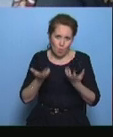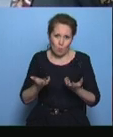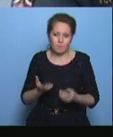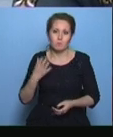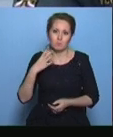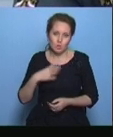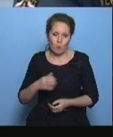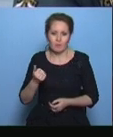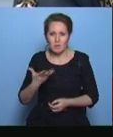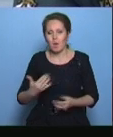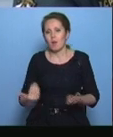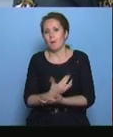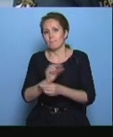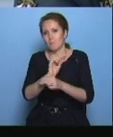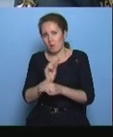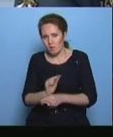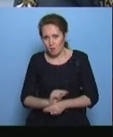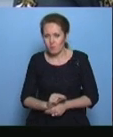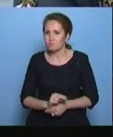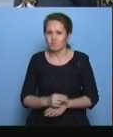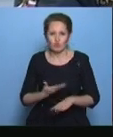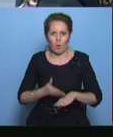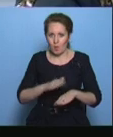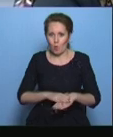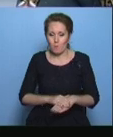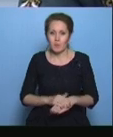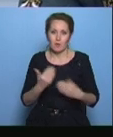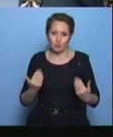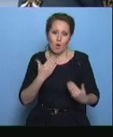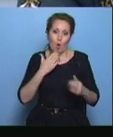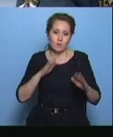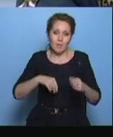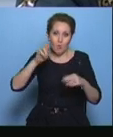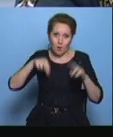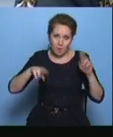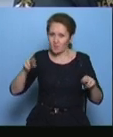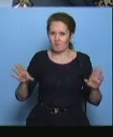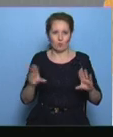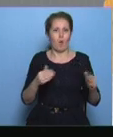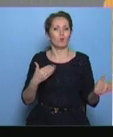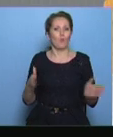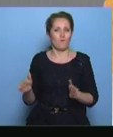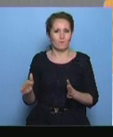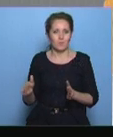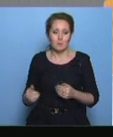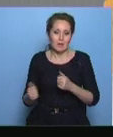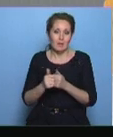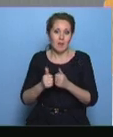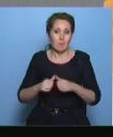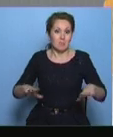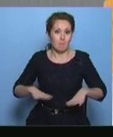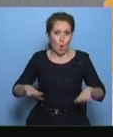Пришлось несколько раз переделывать, очень тяжело. Сейчас вот осталось только докрасить, а так все уже готово. Рядом с пони –